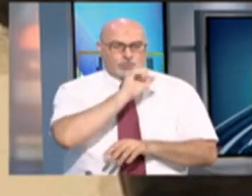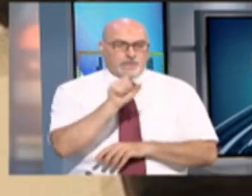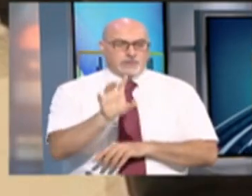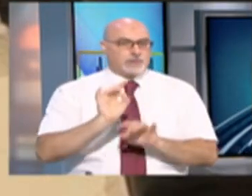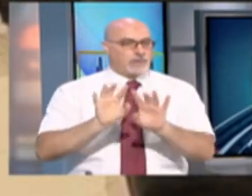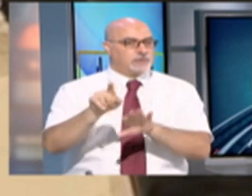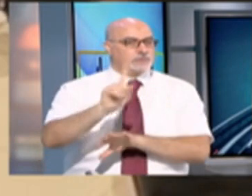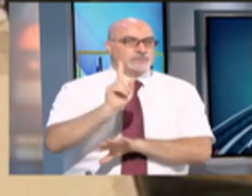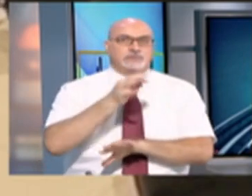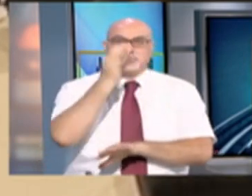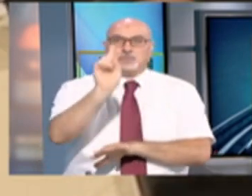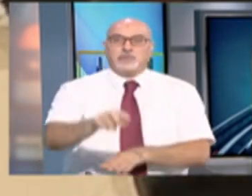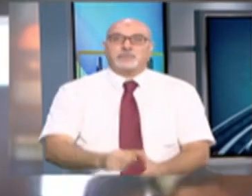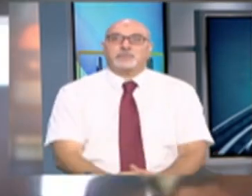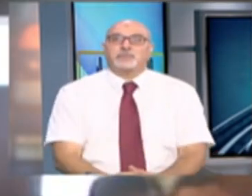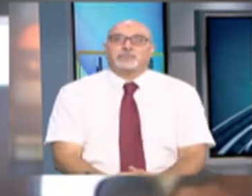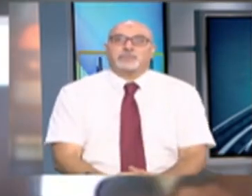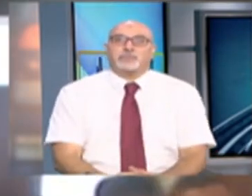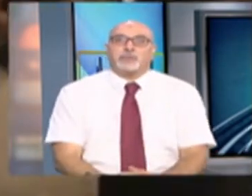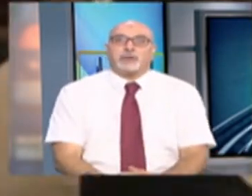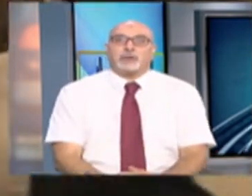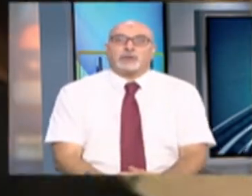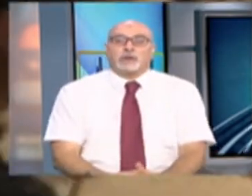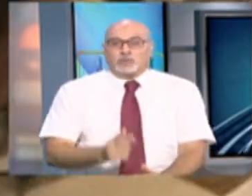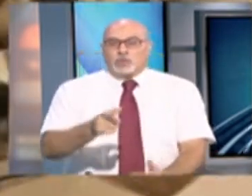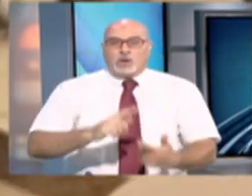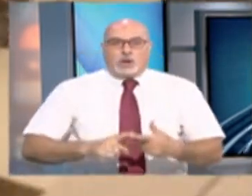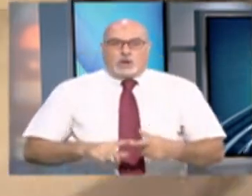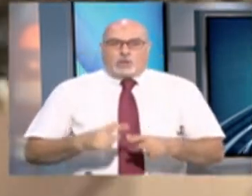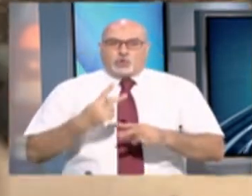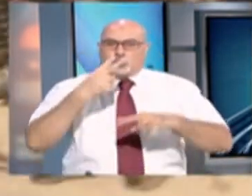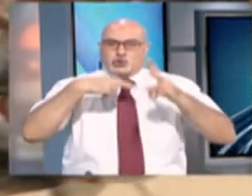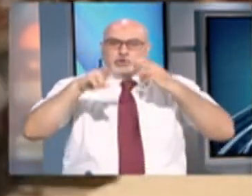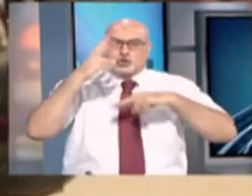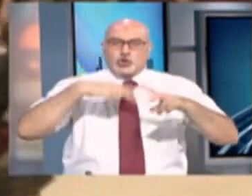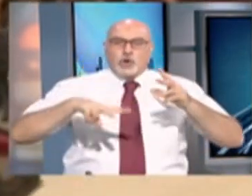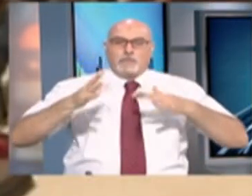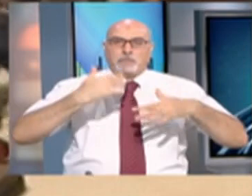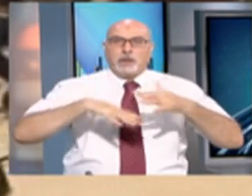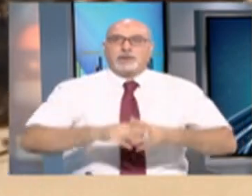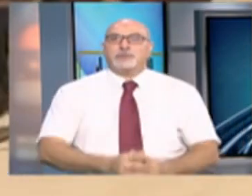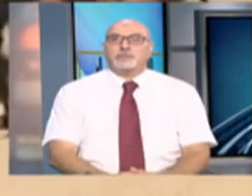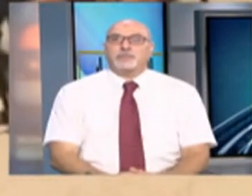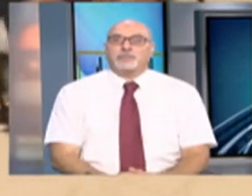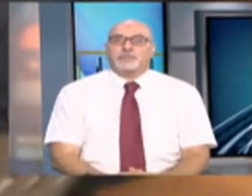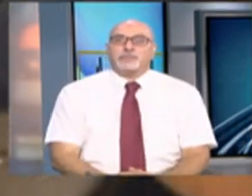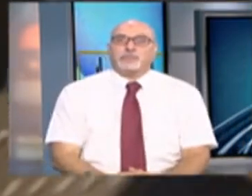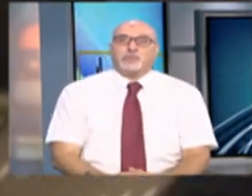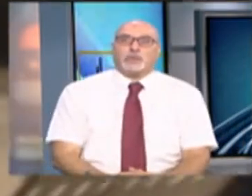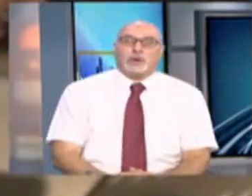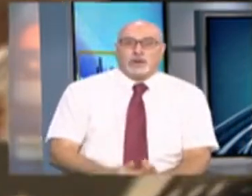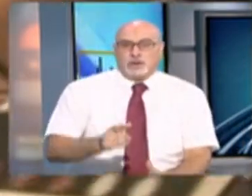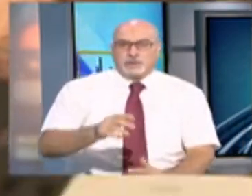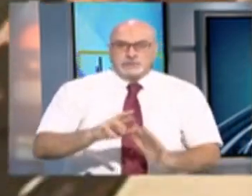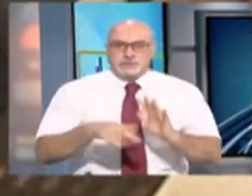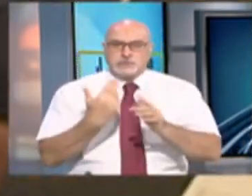يغنوا هذا الشعر، هو شعر يتغنى بالبحر الأبيض المتوسط. أعمال فنية مبتكرة من بينها إعادة